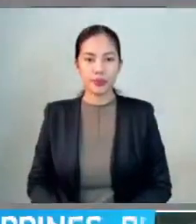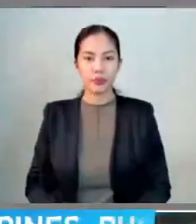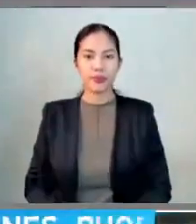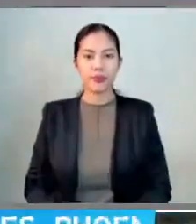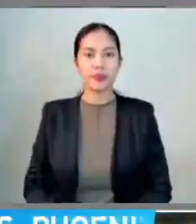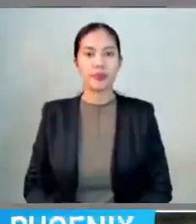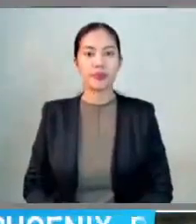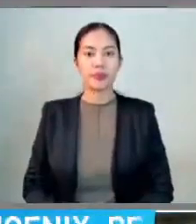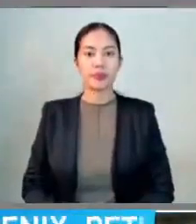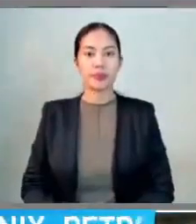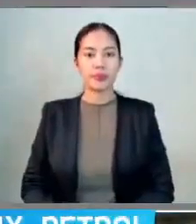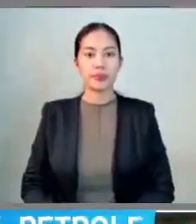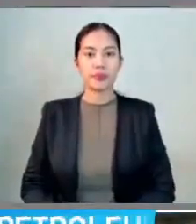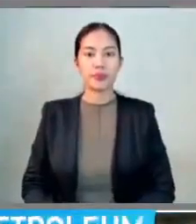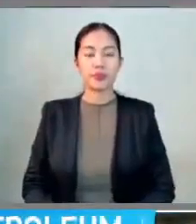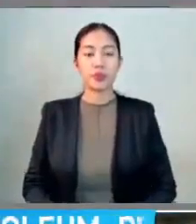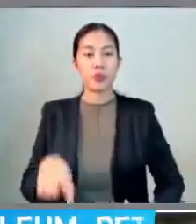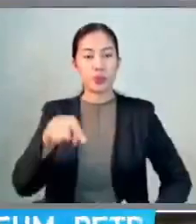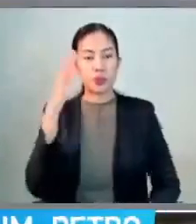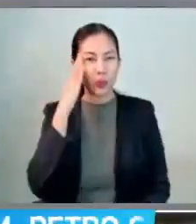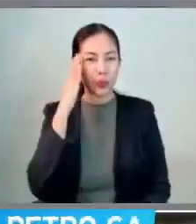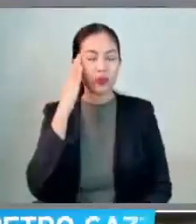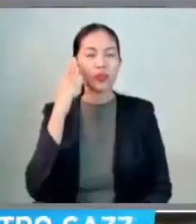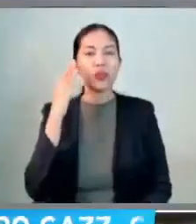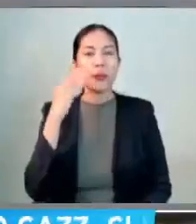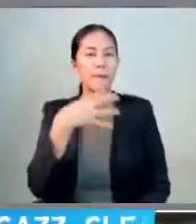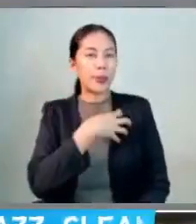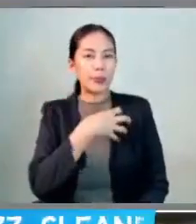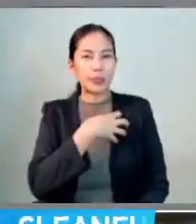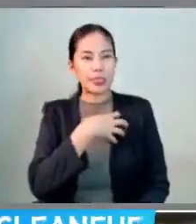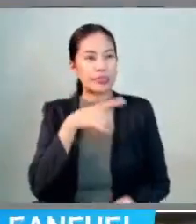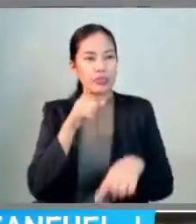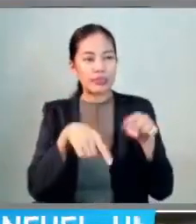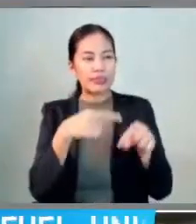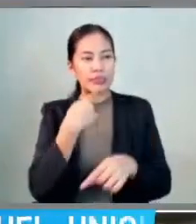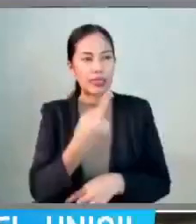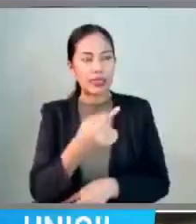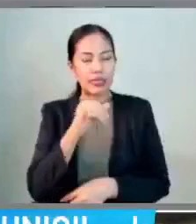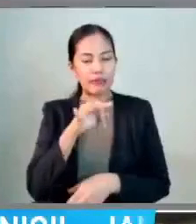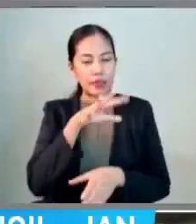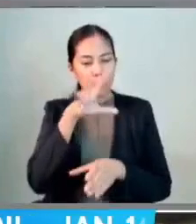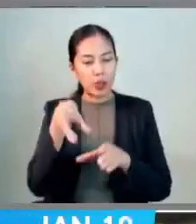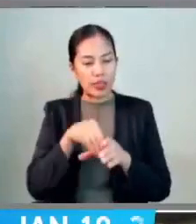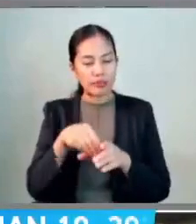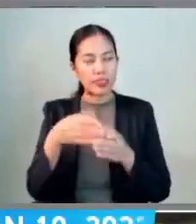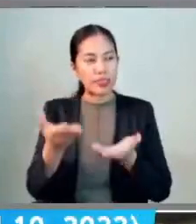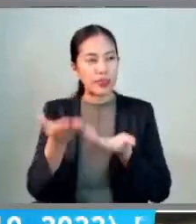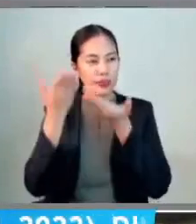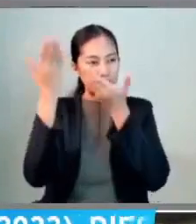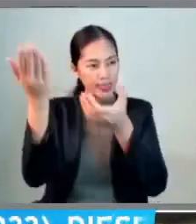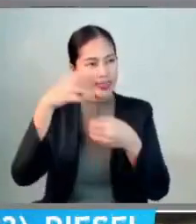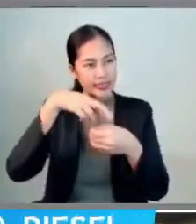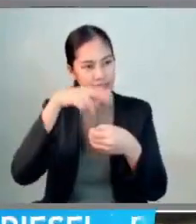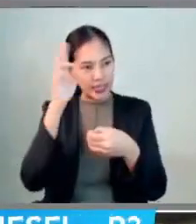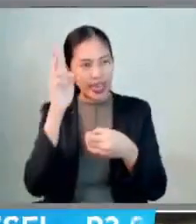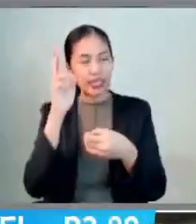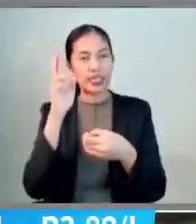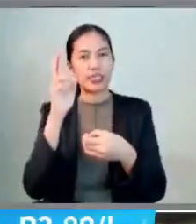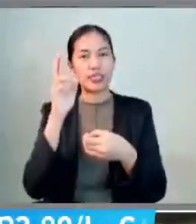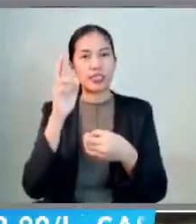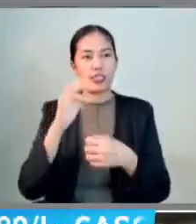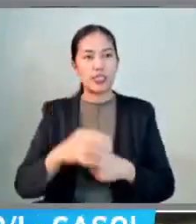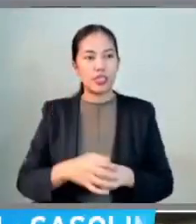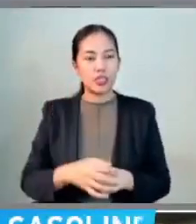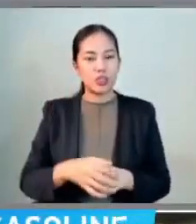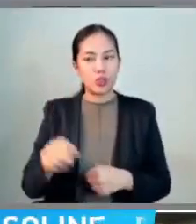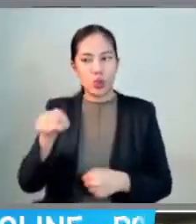Alam mo, Rafi, hindi pa masabi ng PNP kung kabilang na sa mga nag-submit ng courtesy resignations ay kabilang nga yung mga pulis